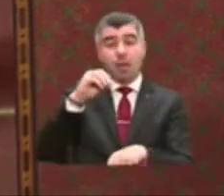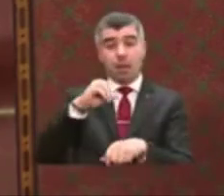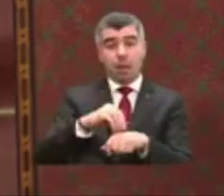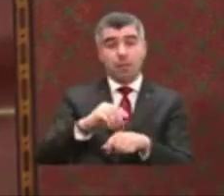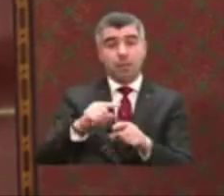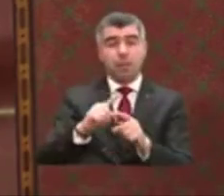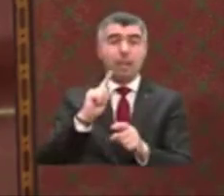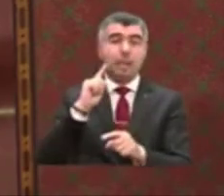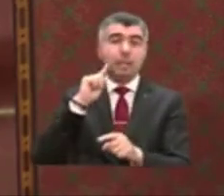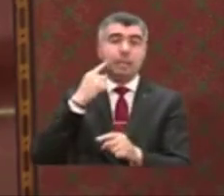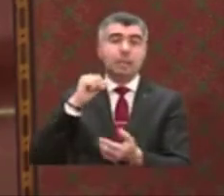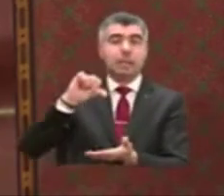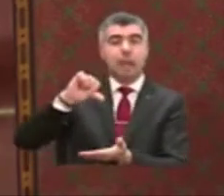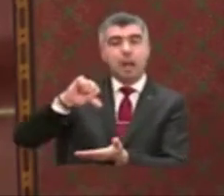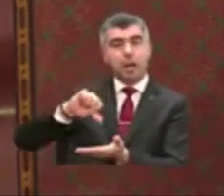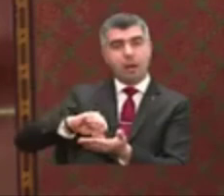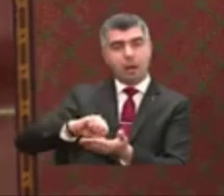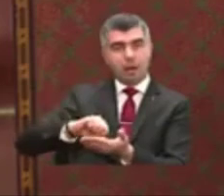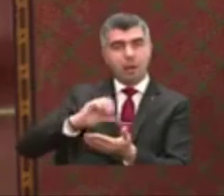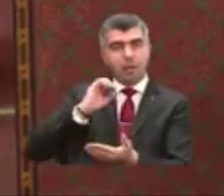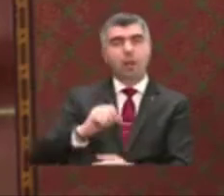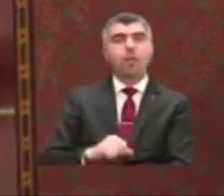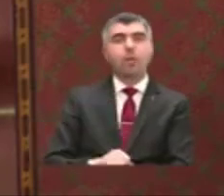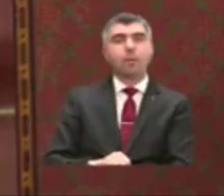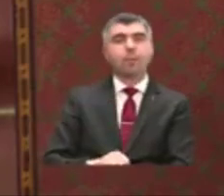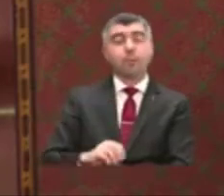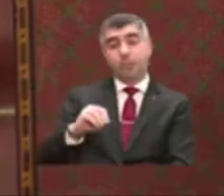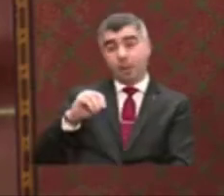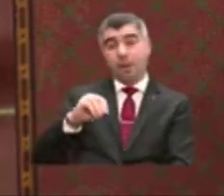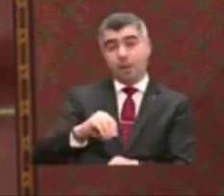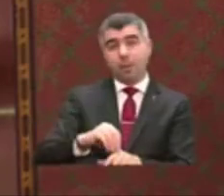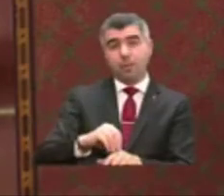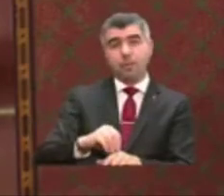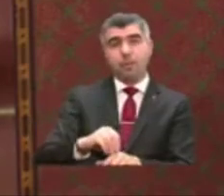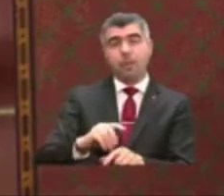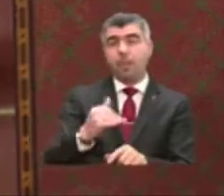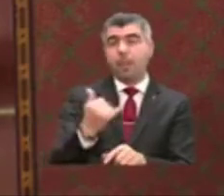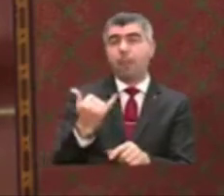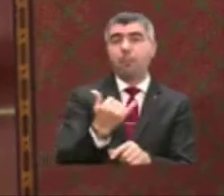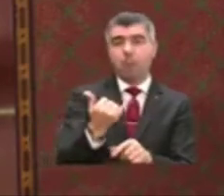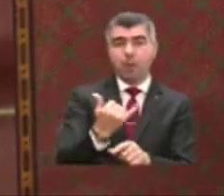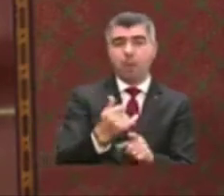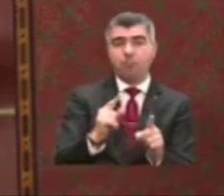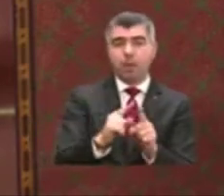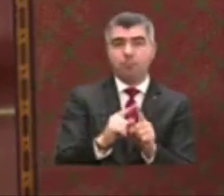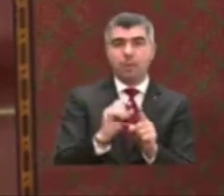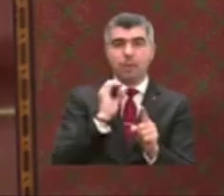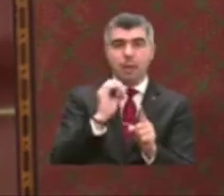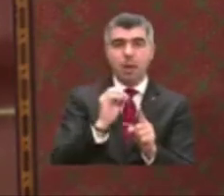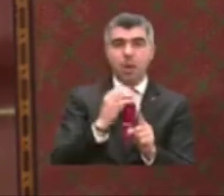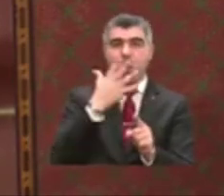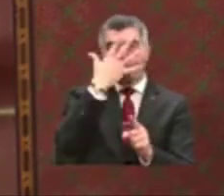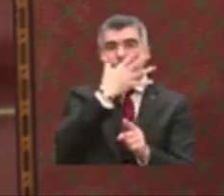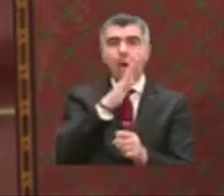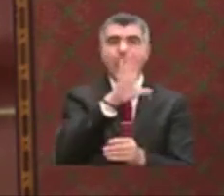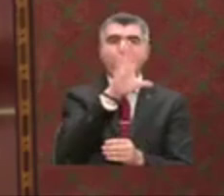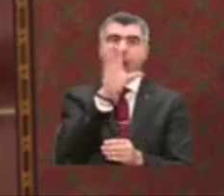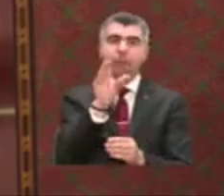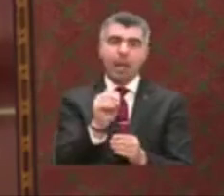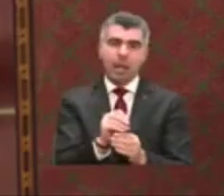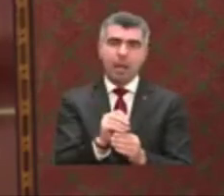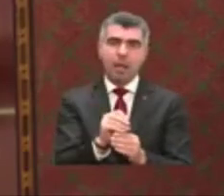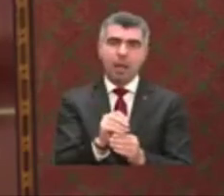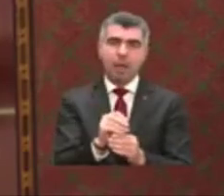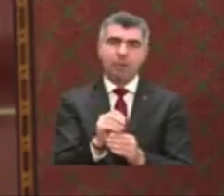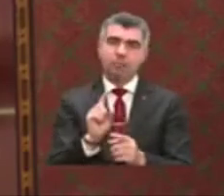الداخلة والأطلسي اللي هو كذلك غيكون غيلعب واحد الدور ديال البوابة لإفريقيا جنوب الصحراء،